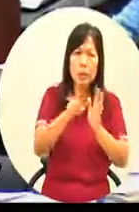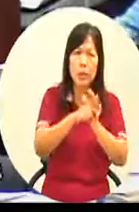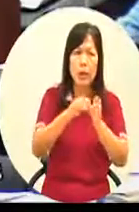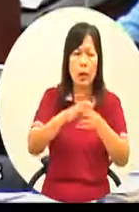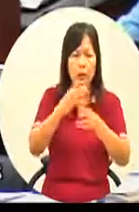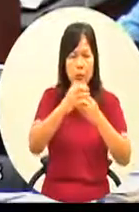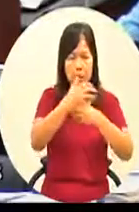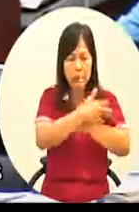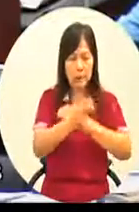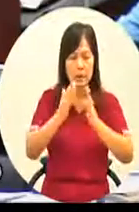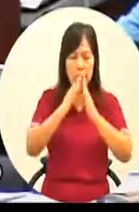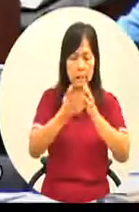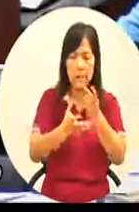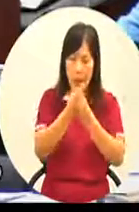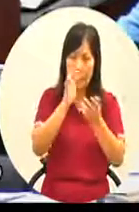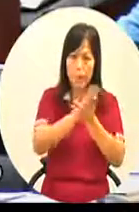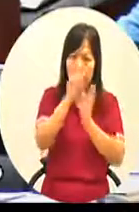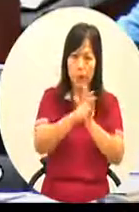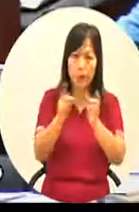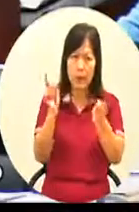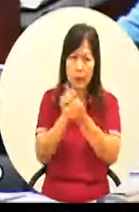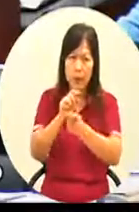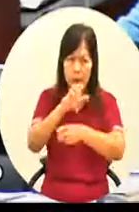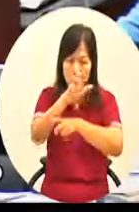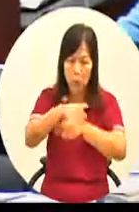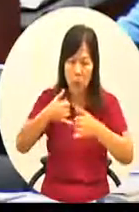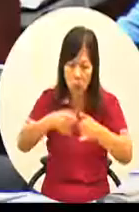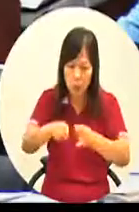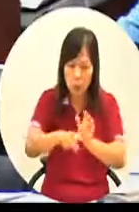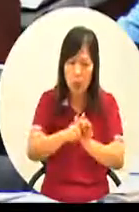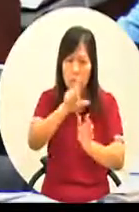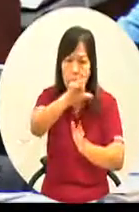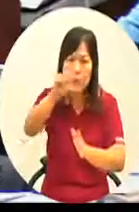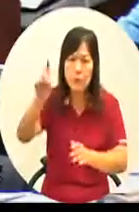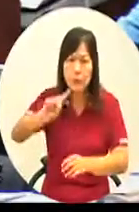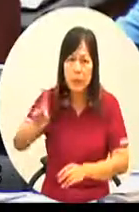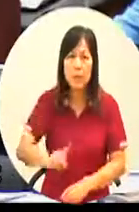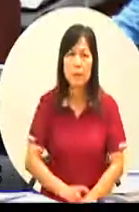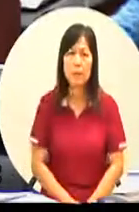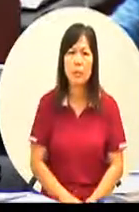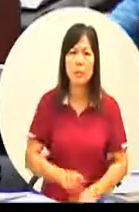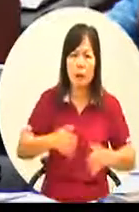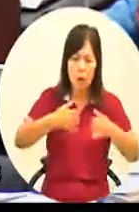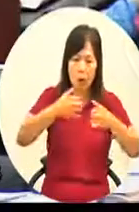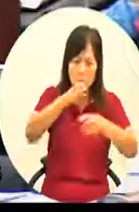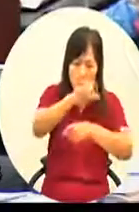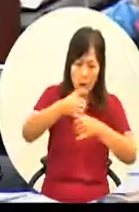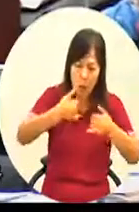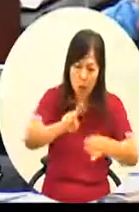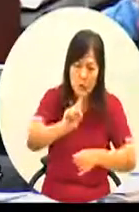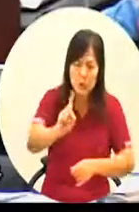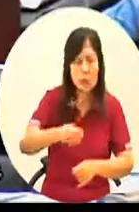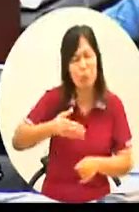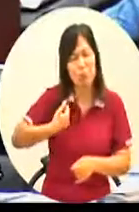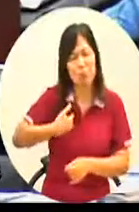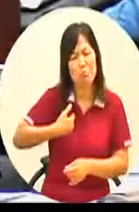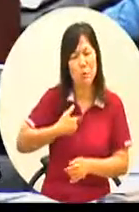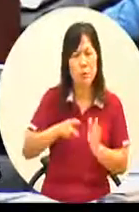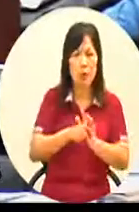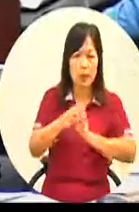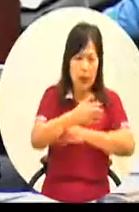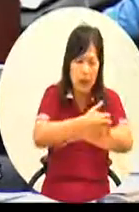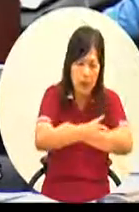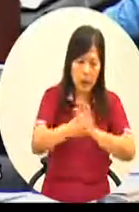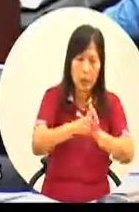区合并，我再知道这农路这个名词是什么？首先，伊唔知道什么叫农路，所以讲有些你按庄卡高雄